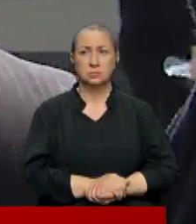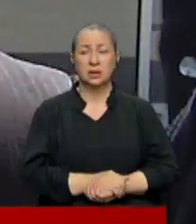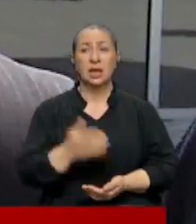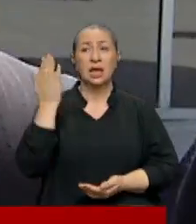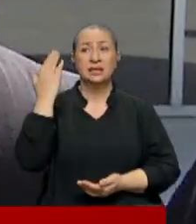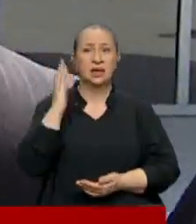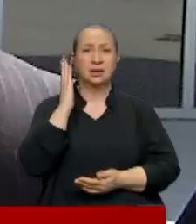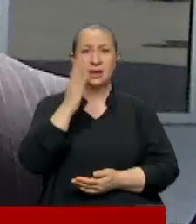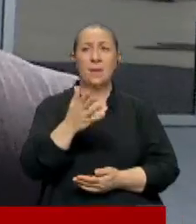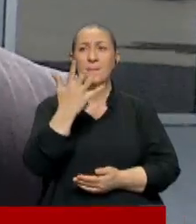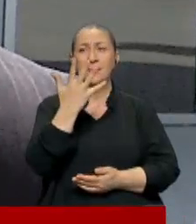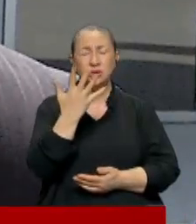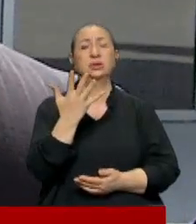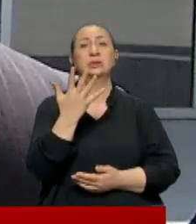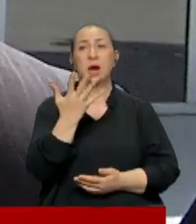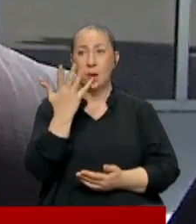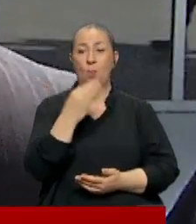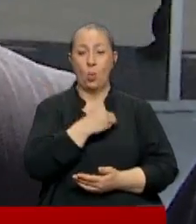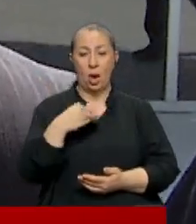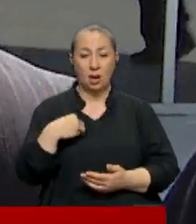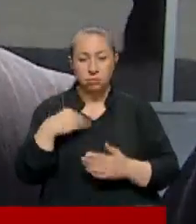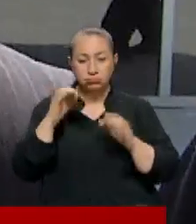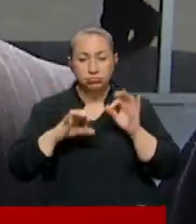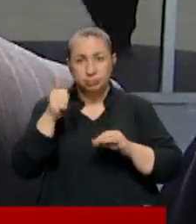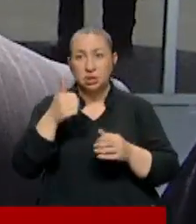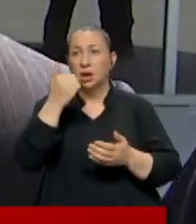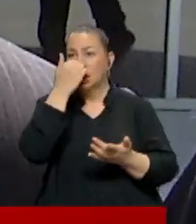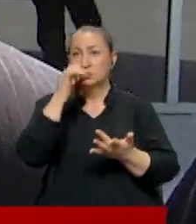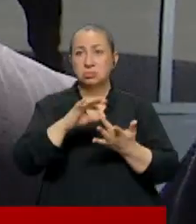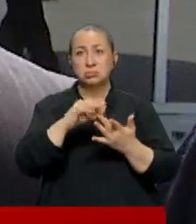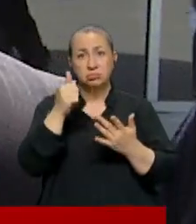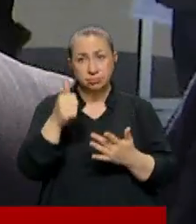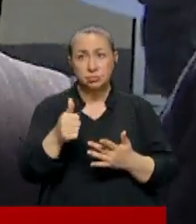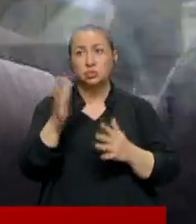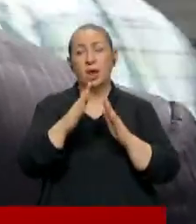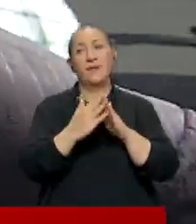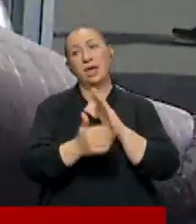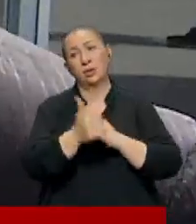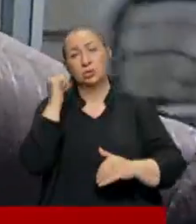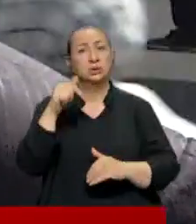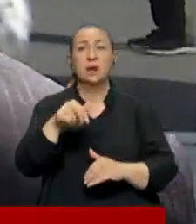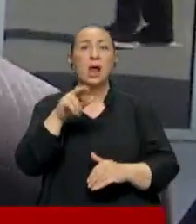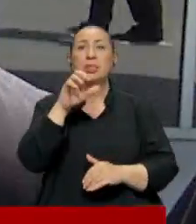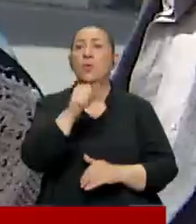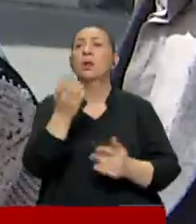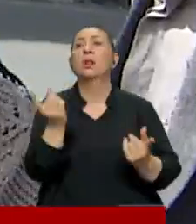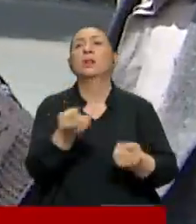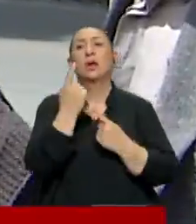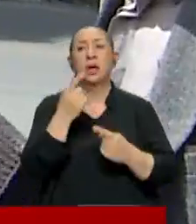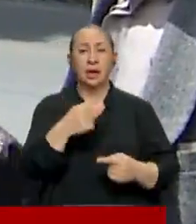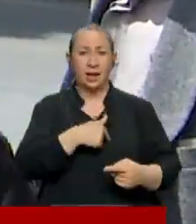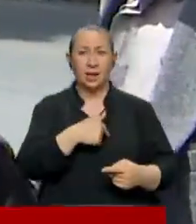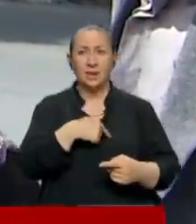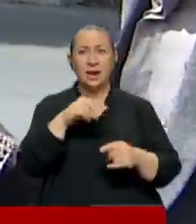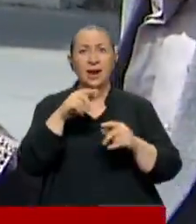o Eskiden geliyorduk beşlerde ama en azından Mayon oluyordu Kan tahlillerini yaptırıyordu aynı zamanda geri dönüyorduk şimdi randevu alamıyorsun